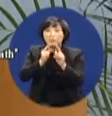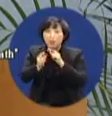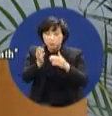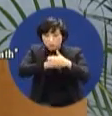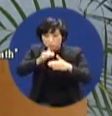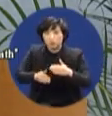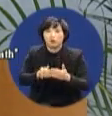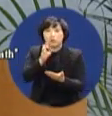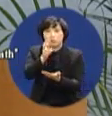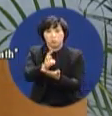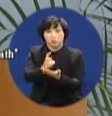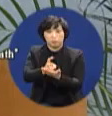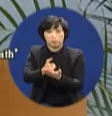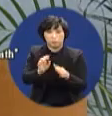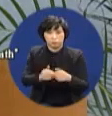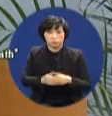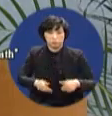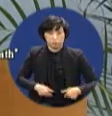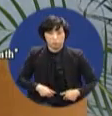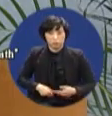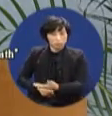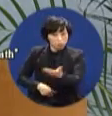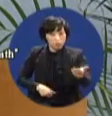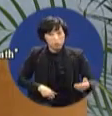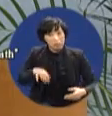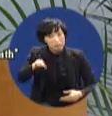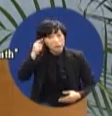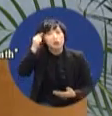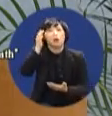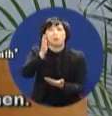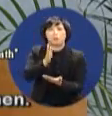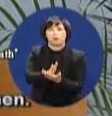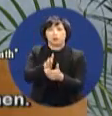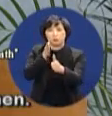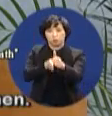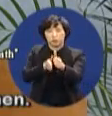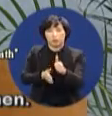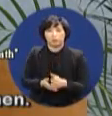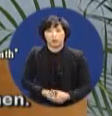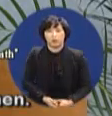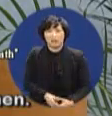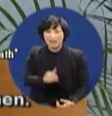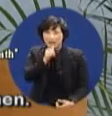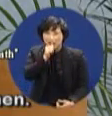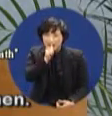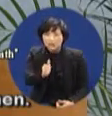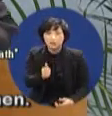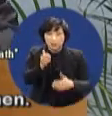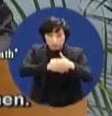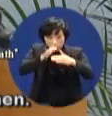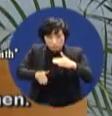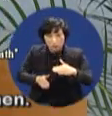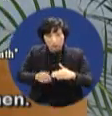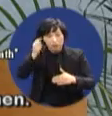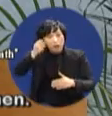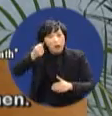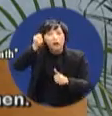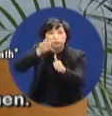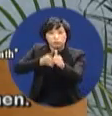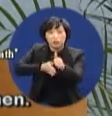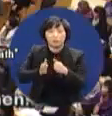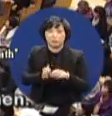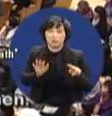공의의 법을 당신들이 경홀하게 생각하지 마라. 아멘. 절대화시켜라.